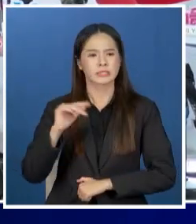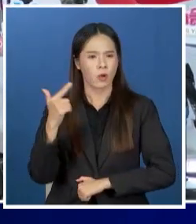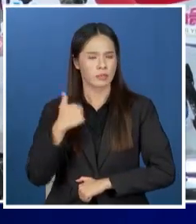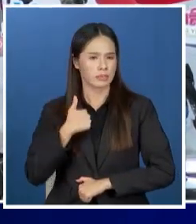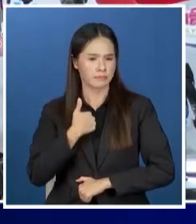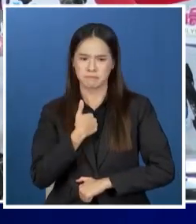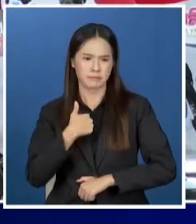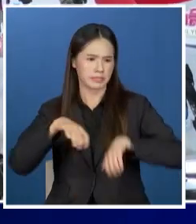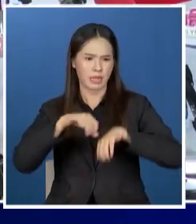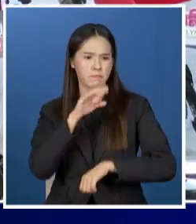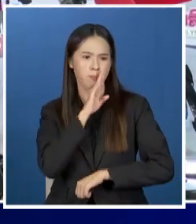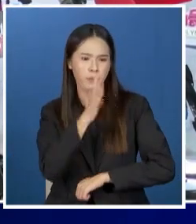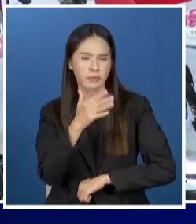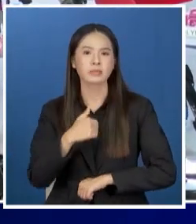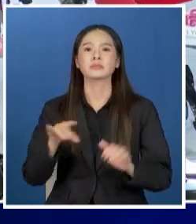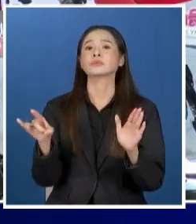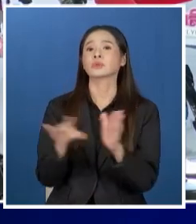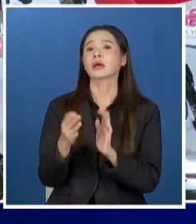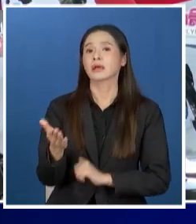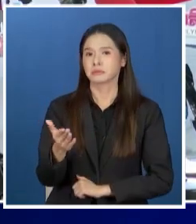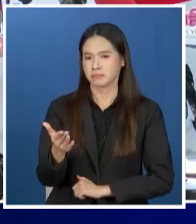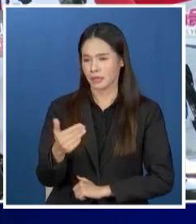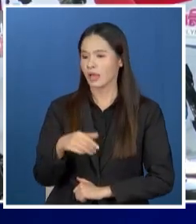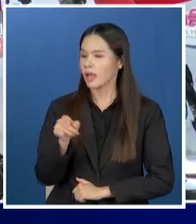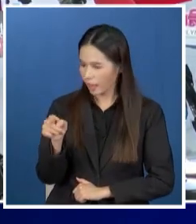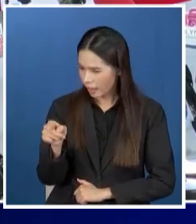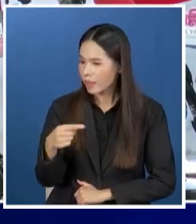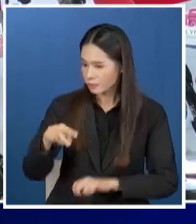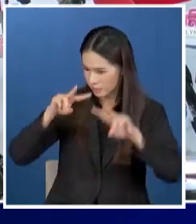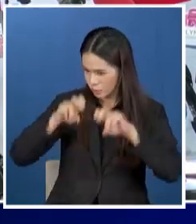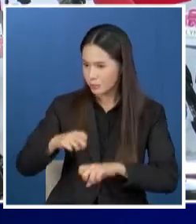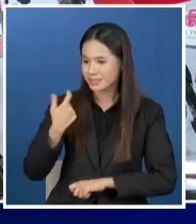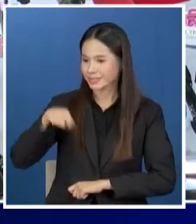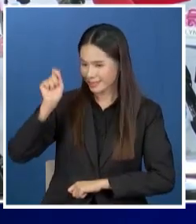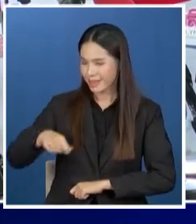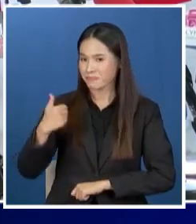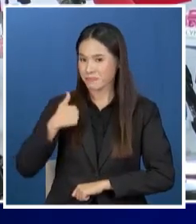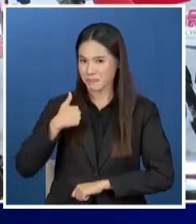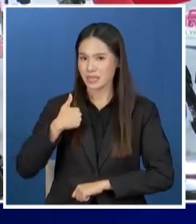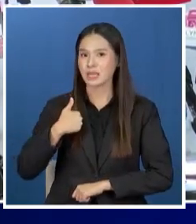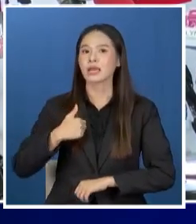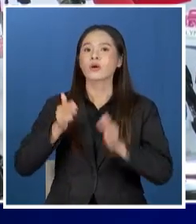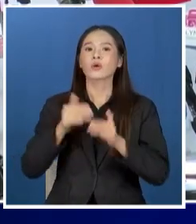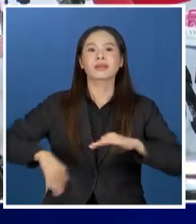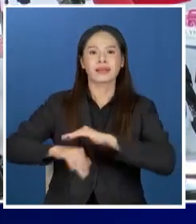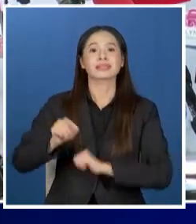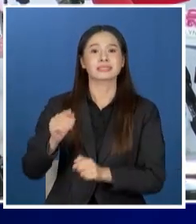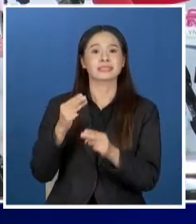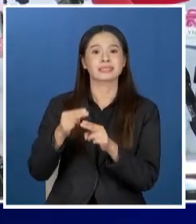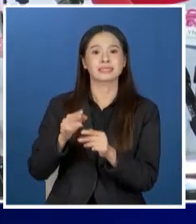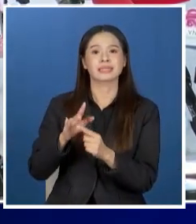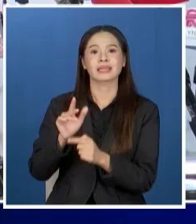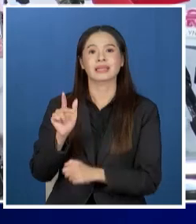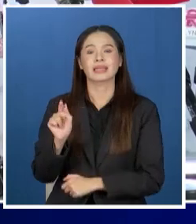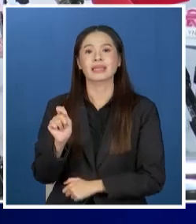การจัดฉากแต่สุดท้ายท่านผู้ชมคุณวัฒน์เนี่ยก็ขู่ว่าเดี๋ยวจะให้ไปพิสูจน์ถึงขั้นศาลและมีพยานปากเอกนะฮะอย่างคุณเอก